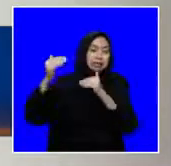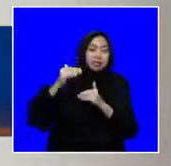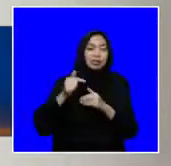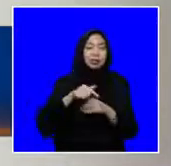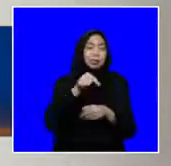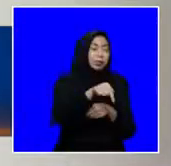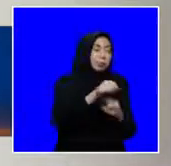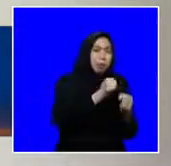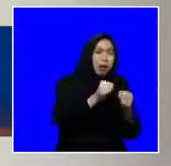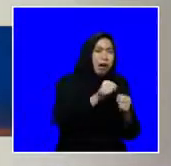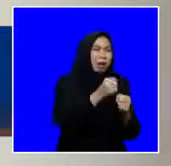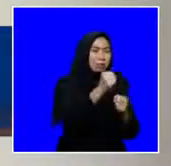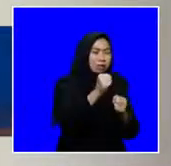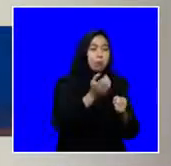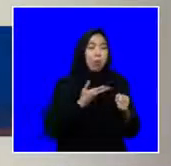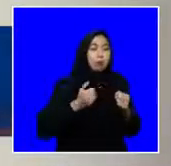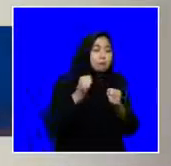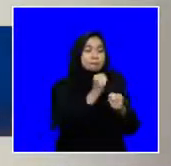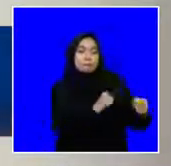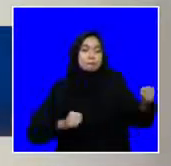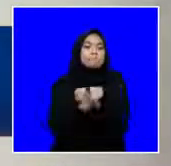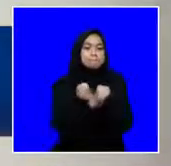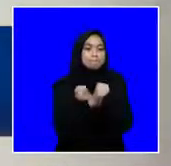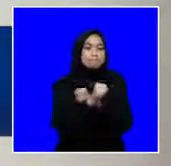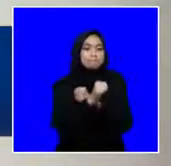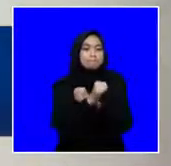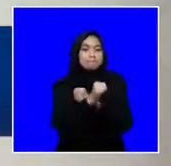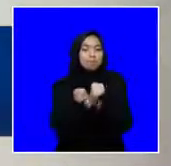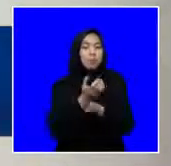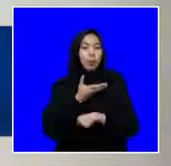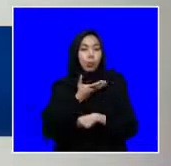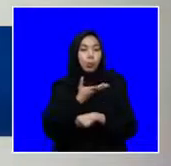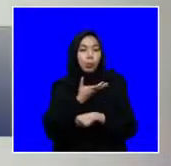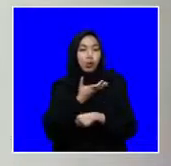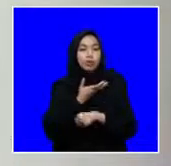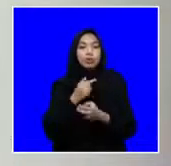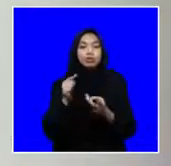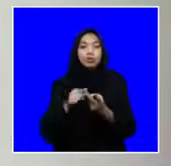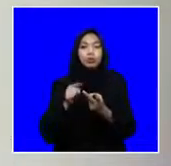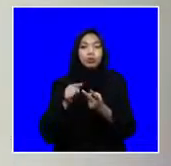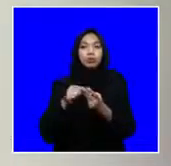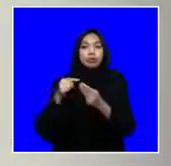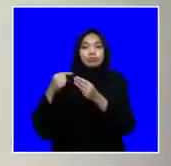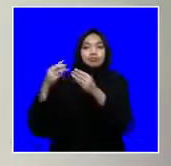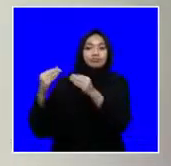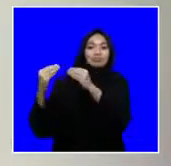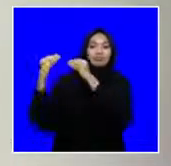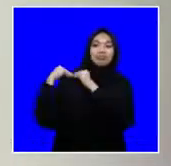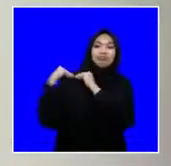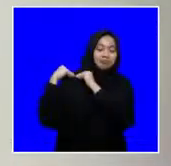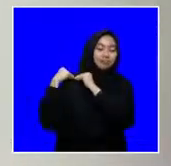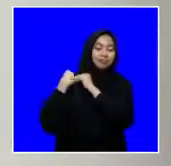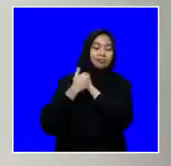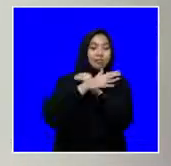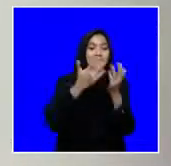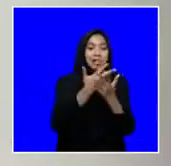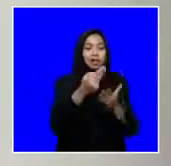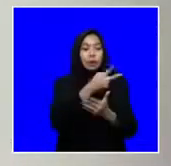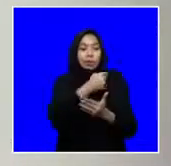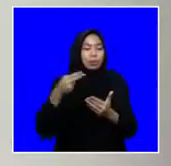mungkin menjadi mungkin, serta ikut serta mewujudkan amanah konstitusi, yaitu mencerdaskan kehidupan